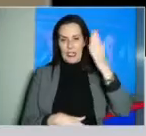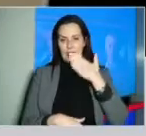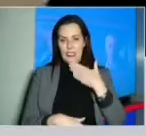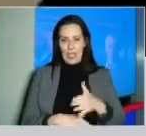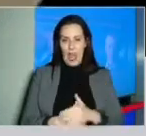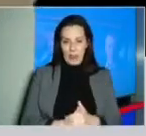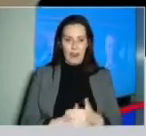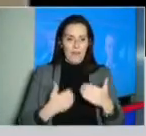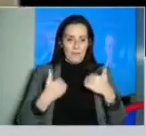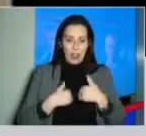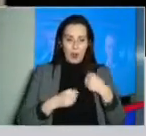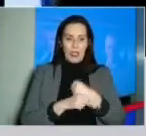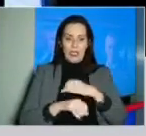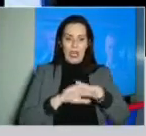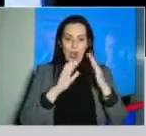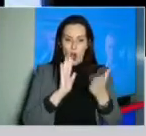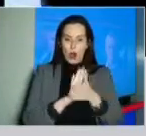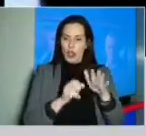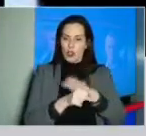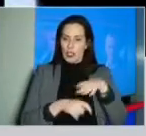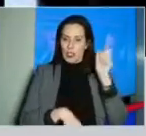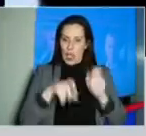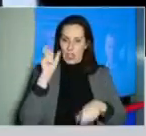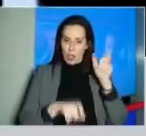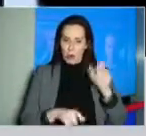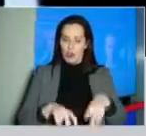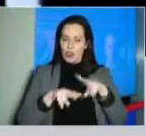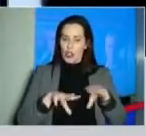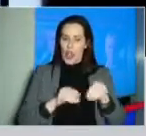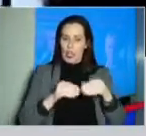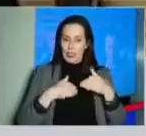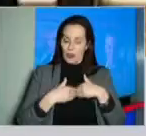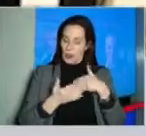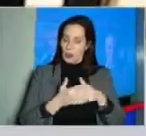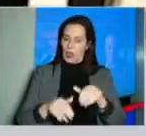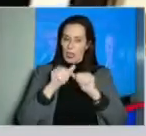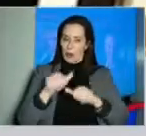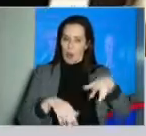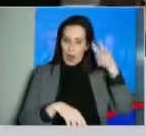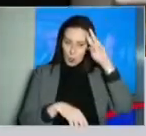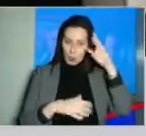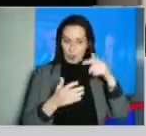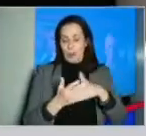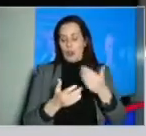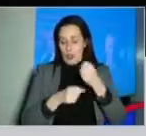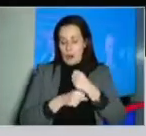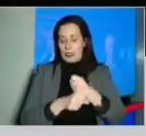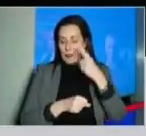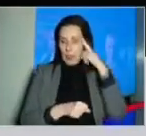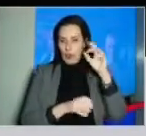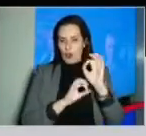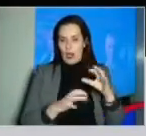ישראל. ואנחנו נעשה את הכל לשכנע את הסיבור שישאר איתנו וימשיך לתמוך בנו, כמי שמייצגים את העמדות